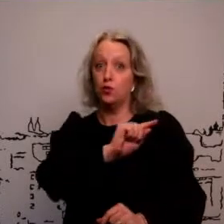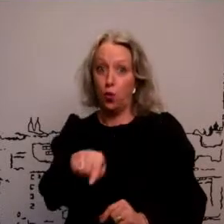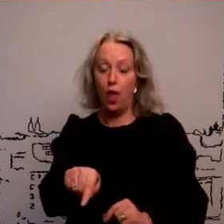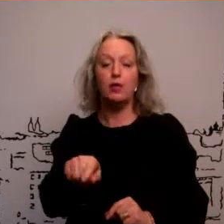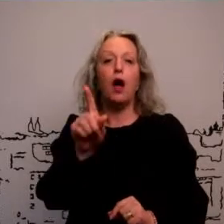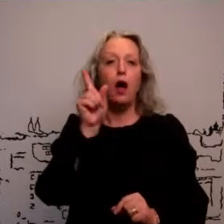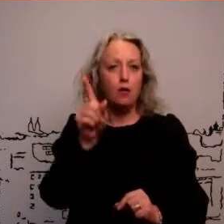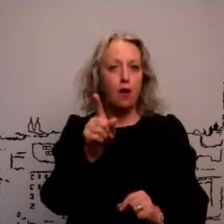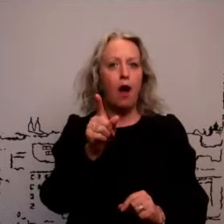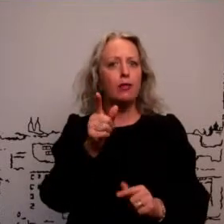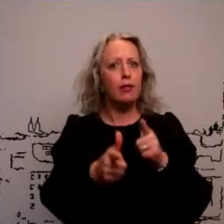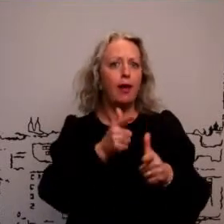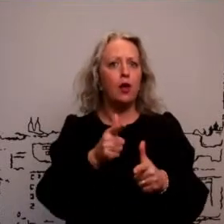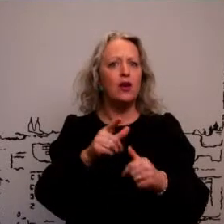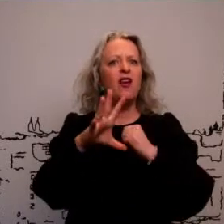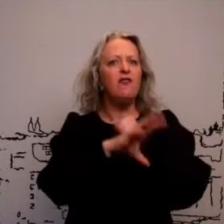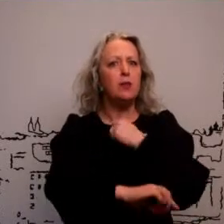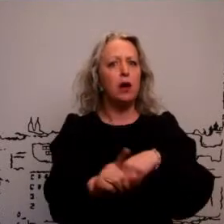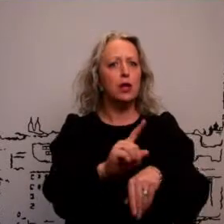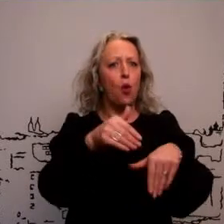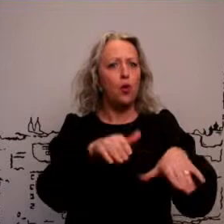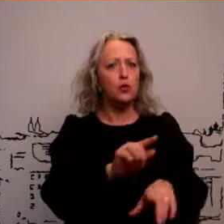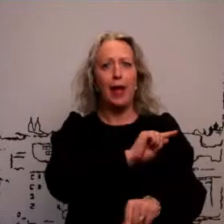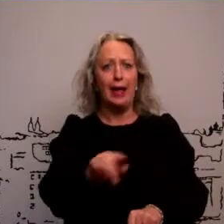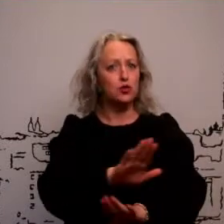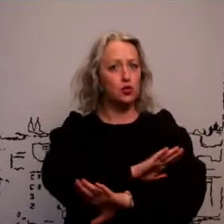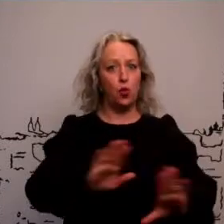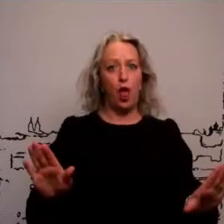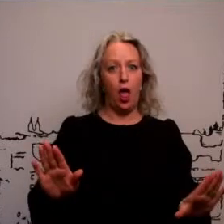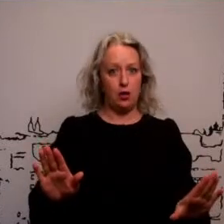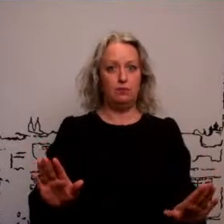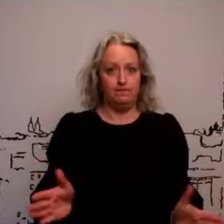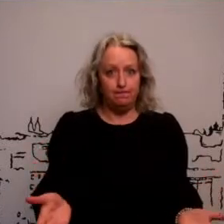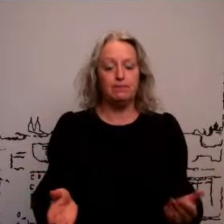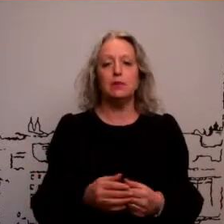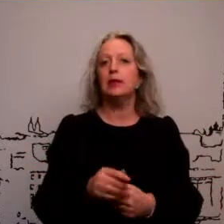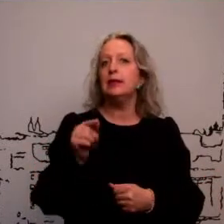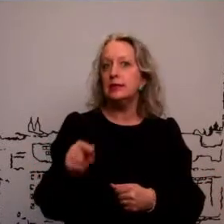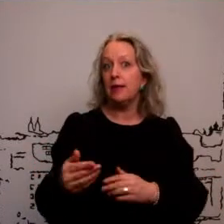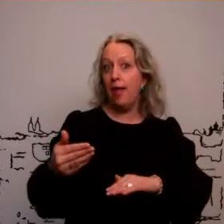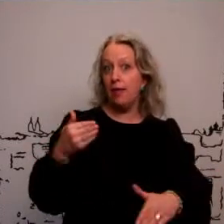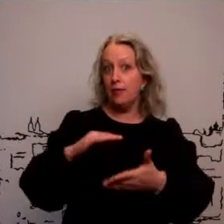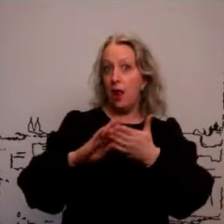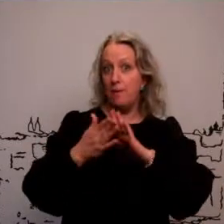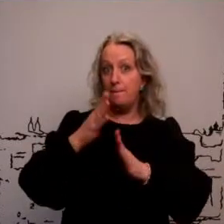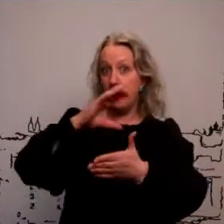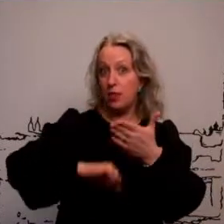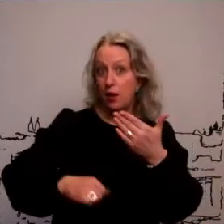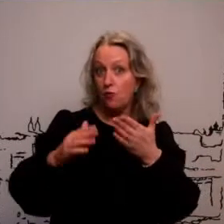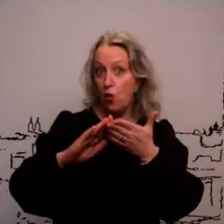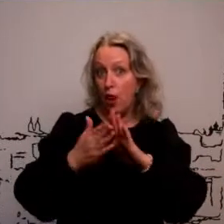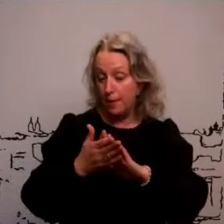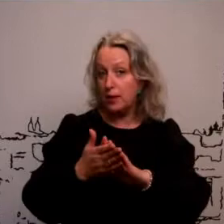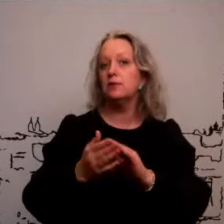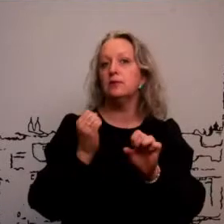aga tegelikult otsustab viimasel hetkel ümber ja ei tule tööle. Et sel juhul, kui on kokku lepitud leppetrahv, siis tööandjal on õigus